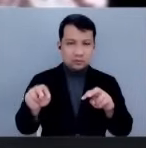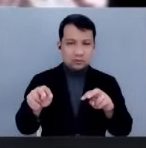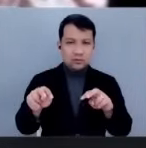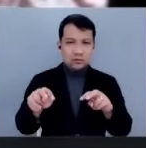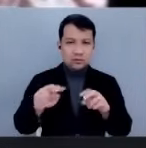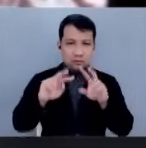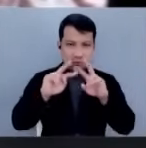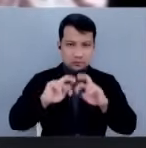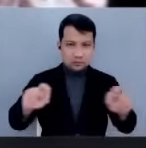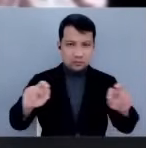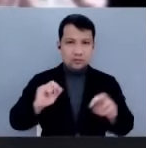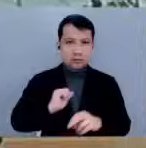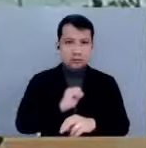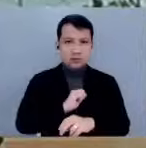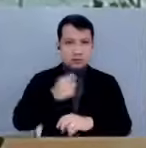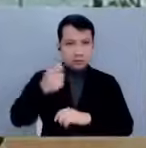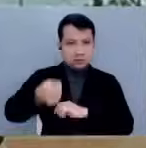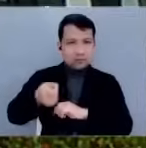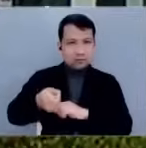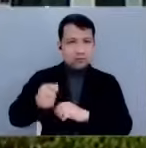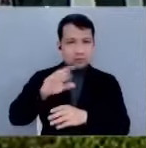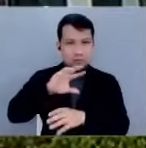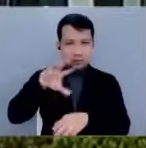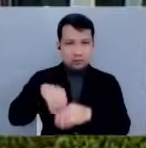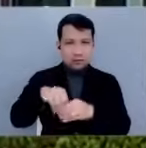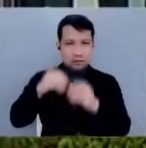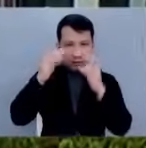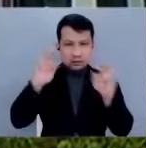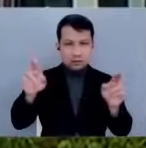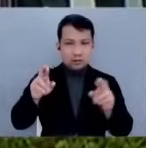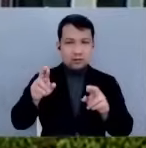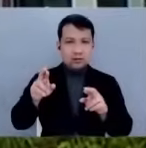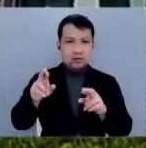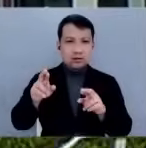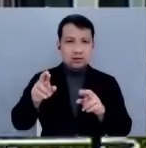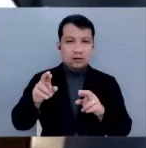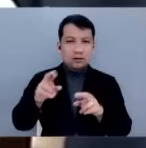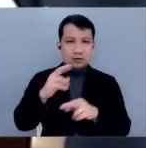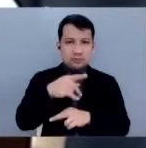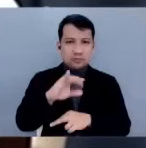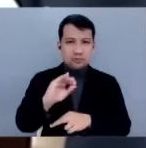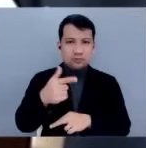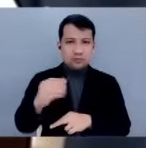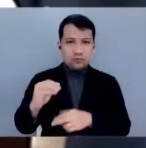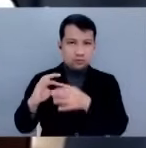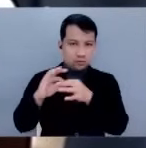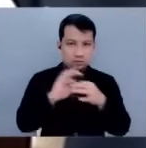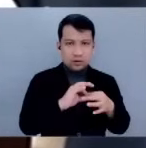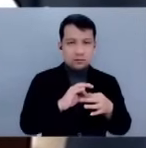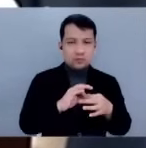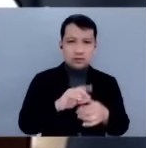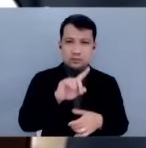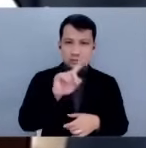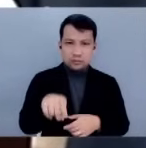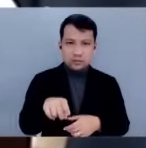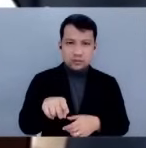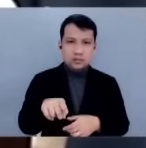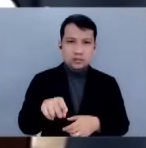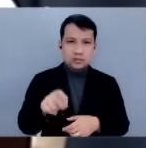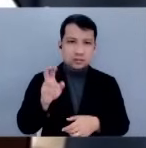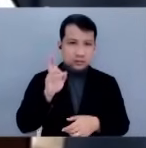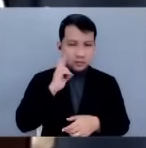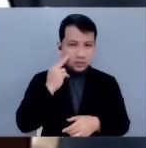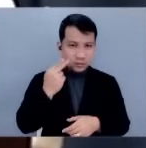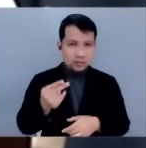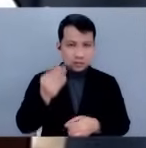ng mga senador sa pagkakasangkot ng alkalde sa operasyon ng Pogo sa Bamban. Matatanda ang question noon ni Senator Risa Hontiveros